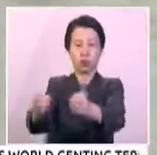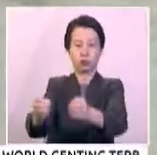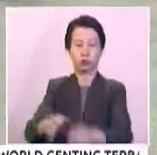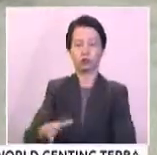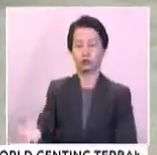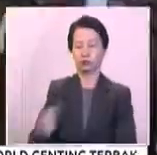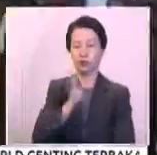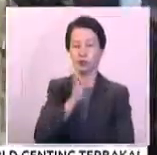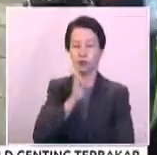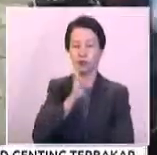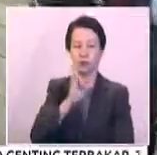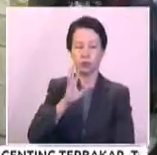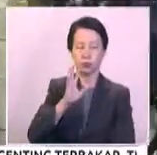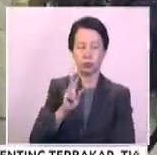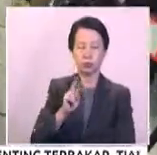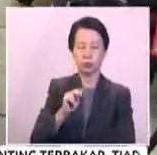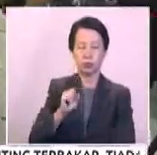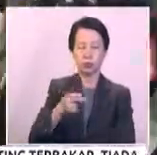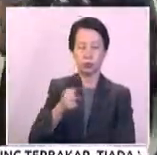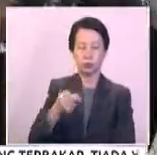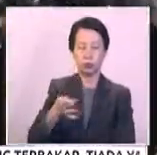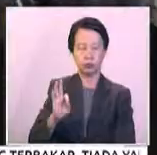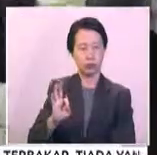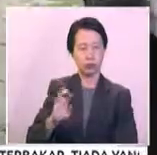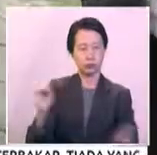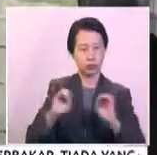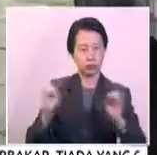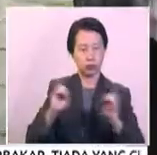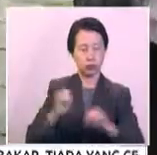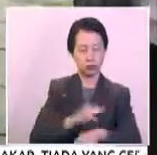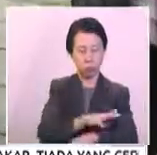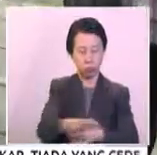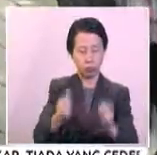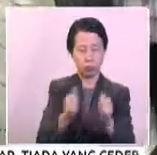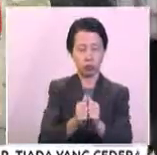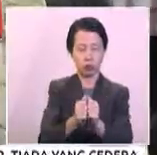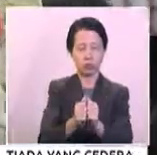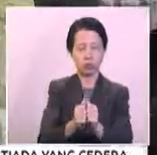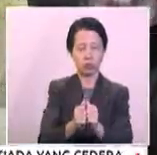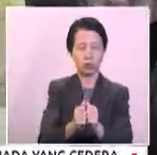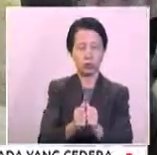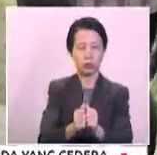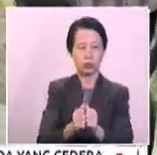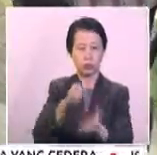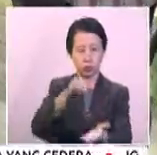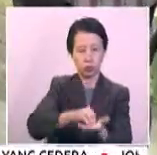virus influenza B tiada kaitan dengan kes pencemaran di Pasir Gudang.